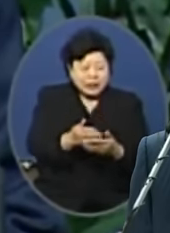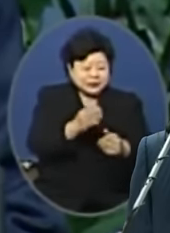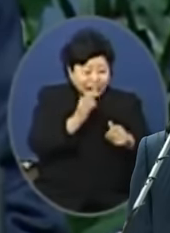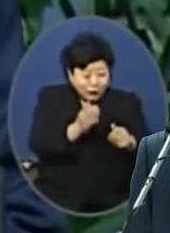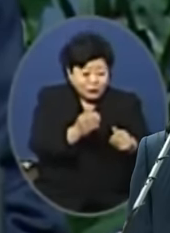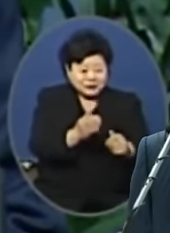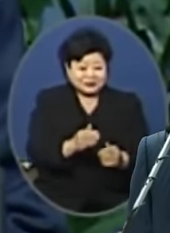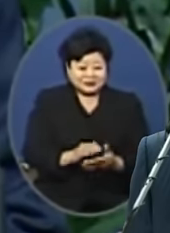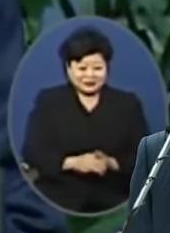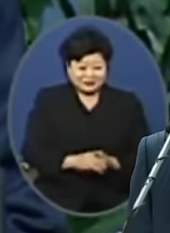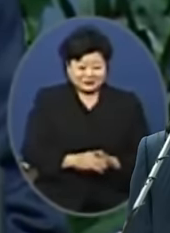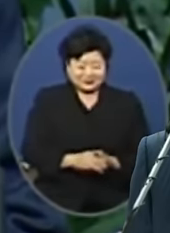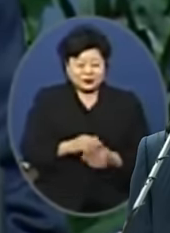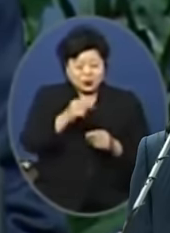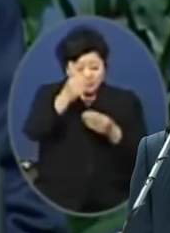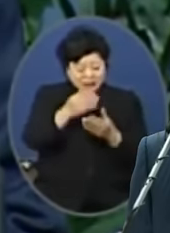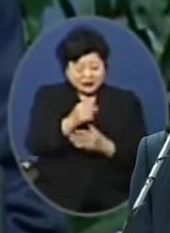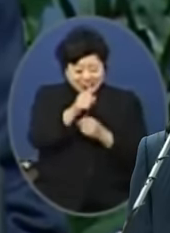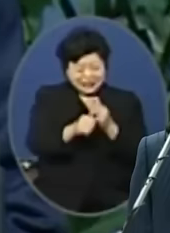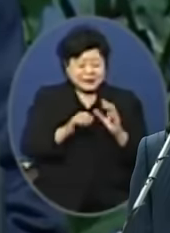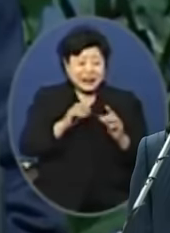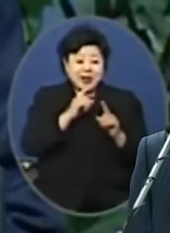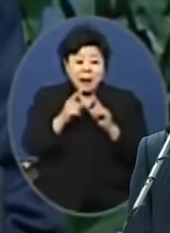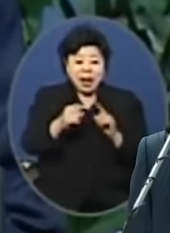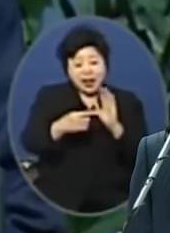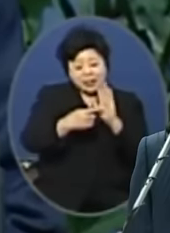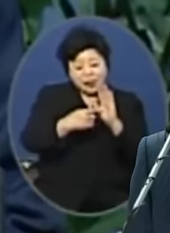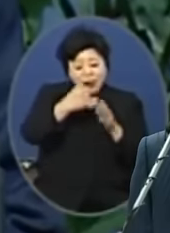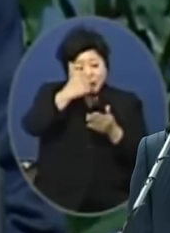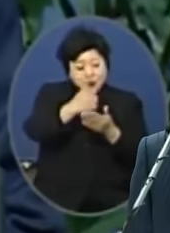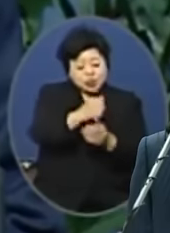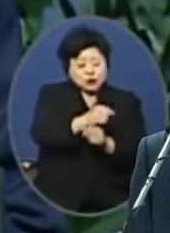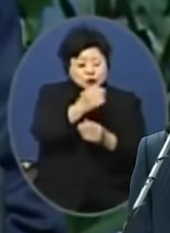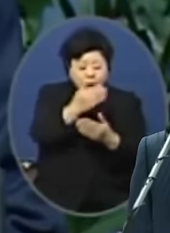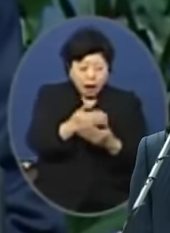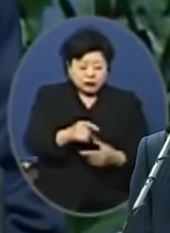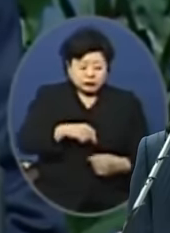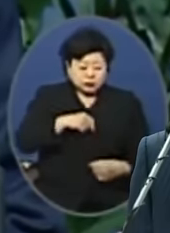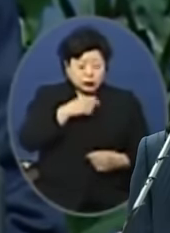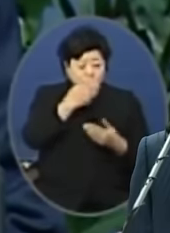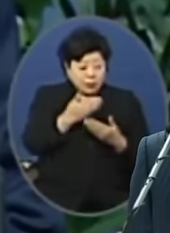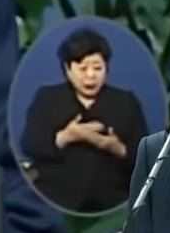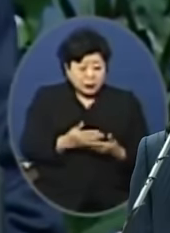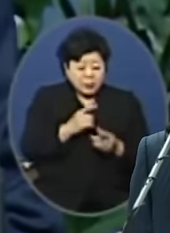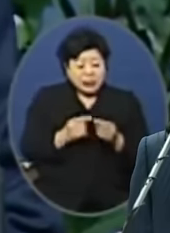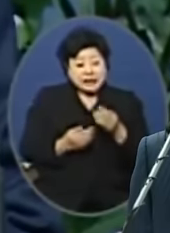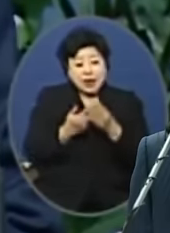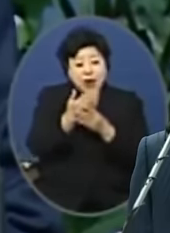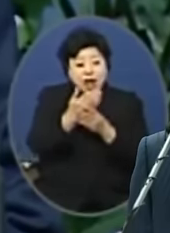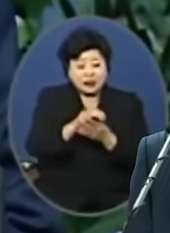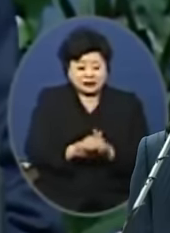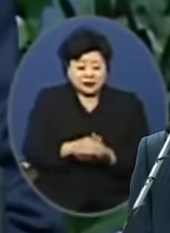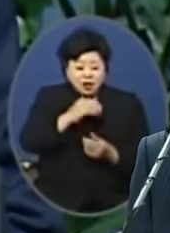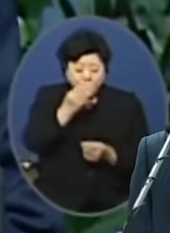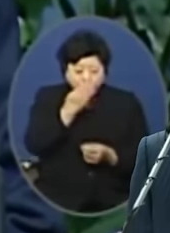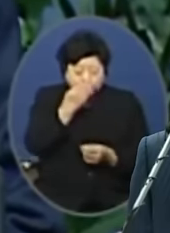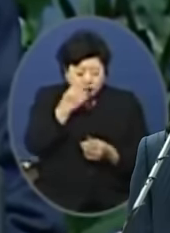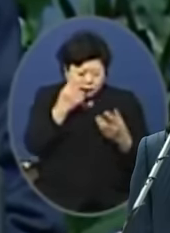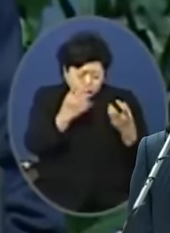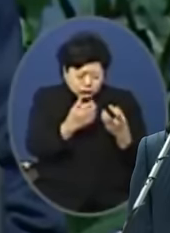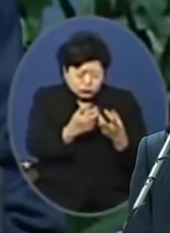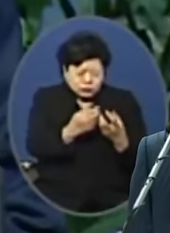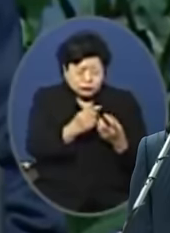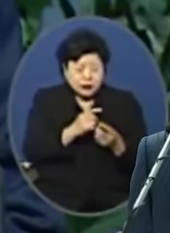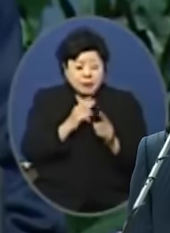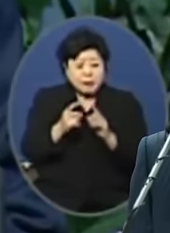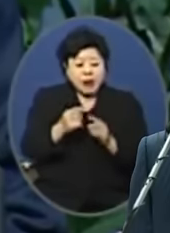자는 그 구원 얻은 하늘나라 말이 나와요. 죄와 용서받고 의로움을 얻은 말이 나오고 거룩함과 성령 충만